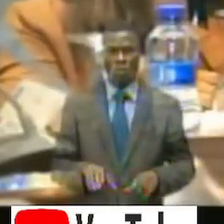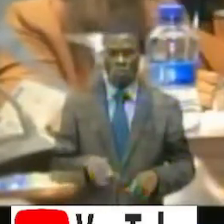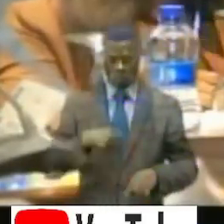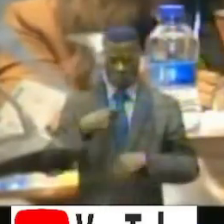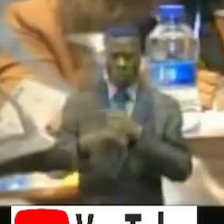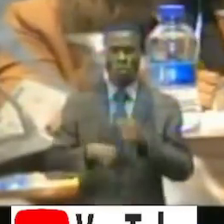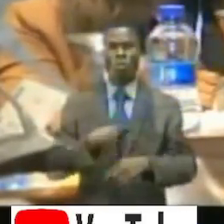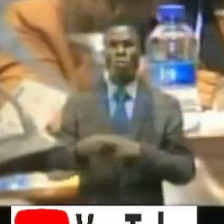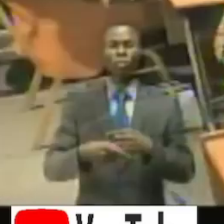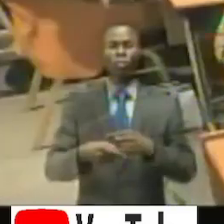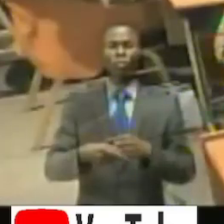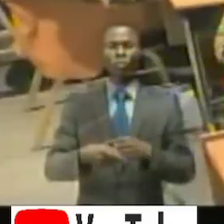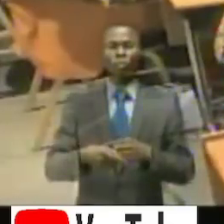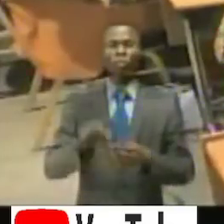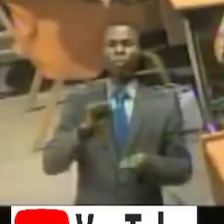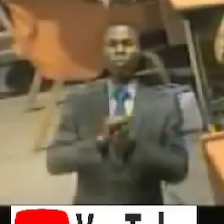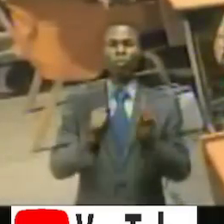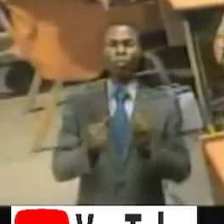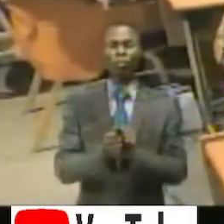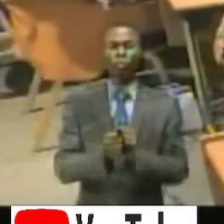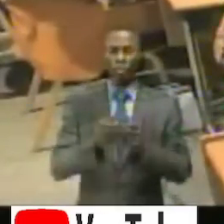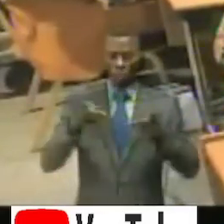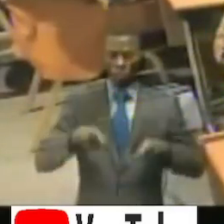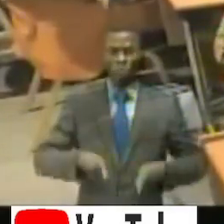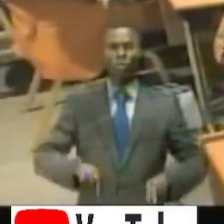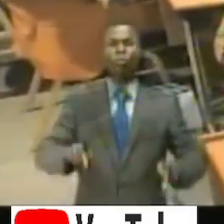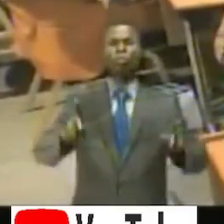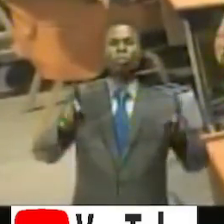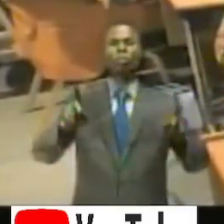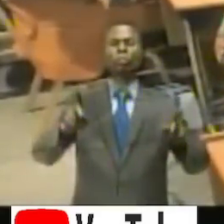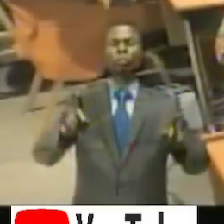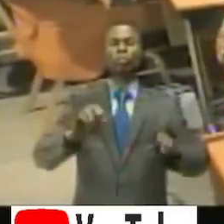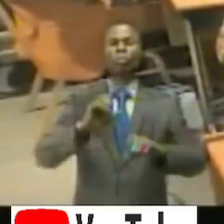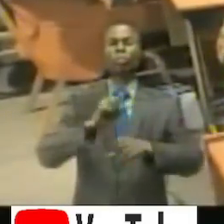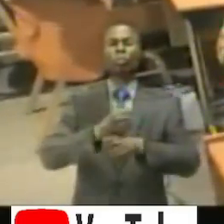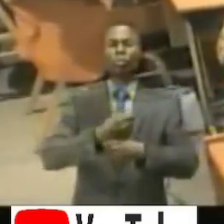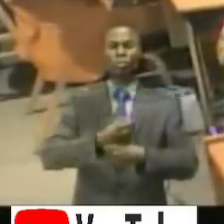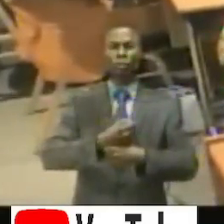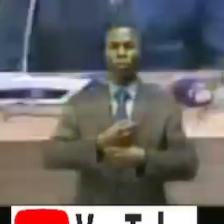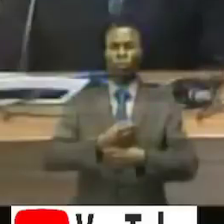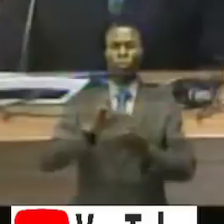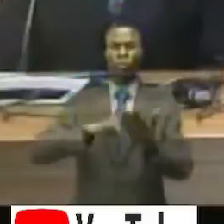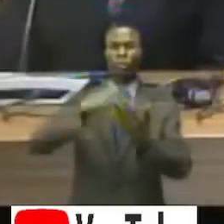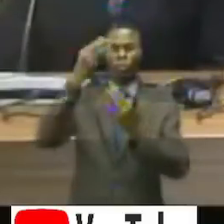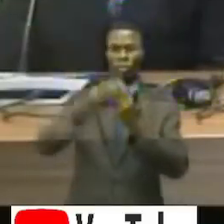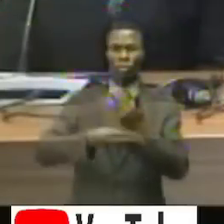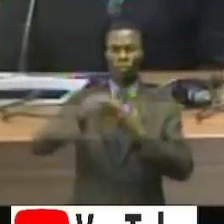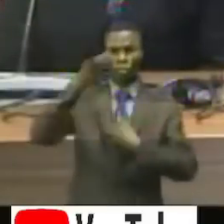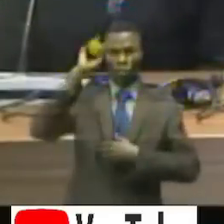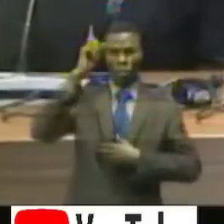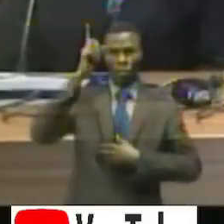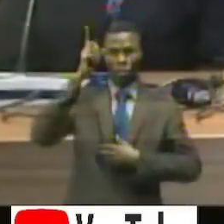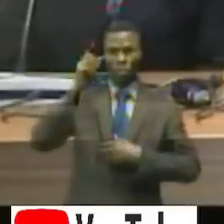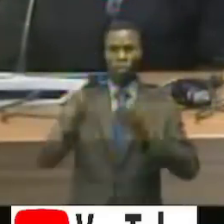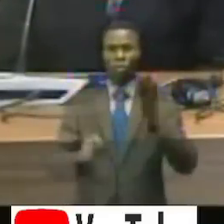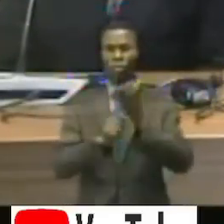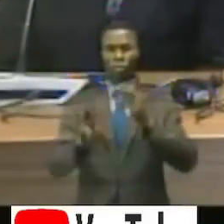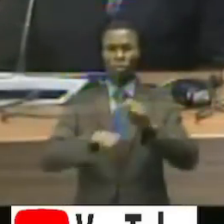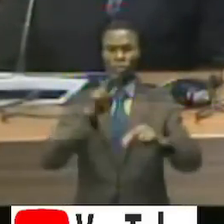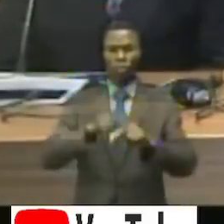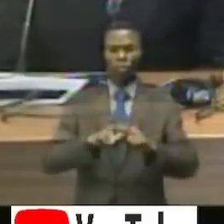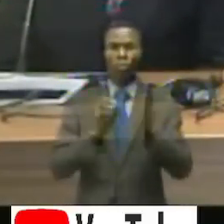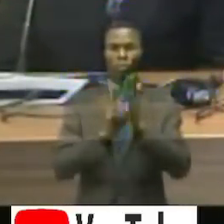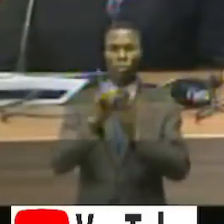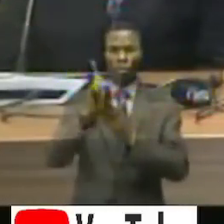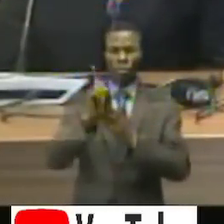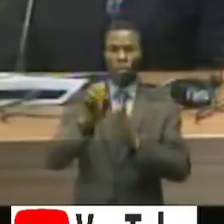déclenché le processus devant permettre l'établissement du bilan de la première stratégie nationale de